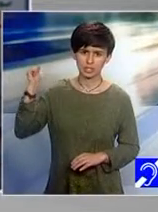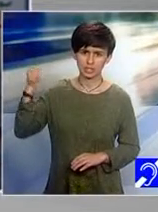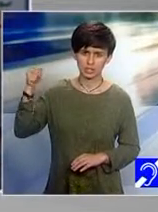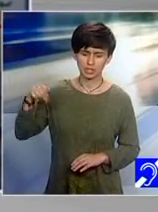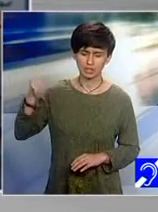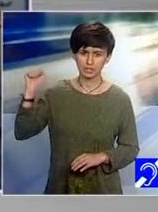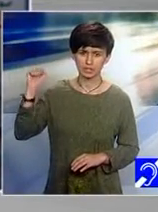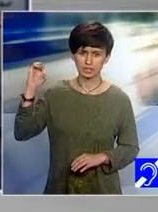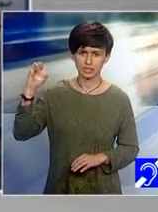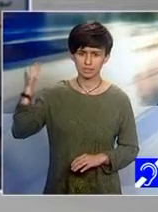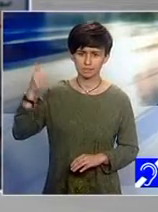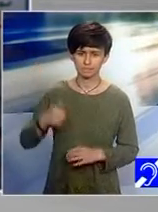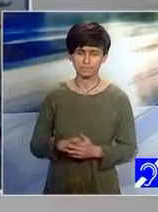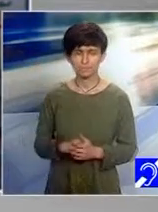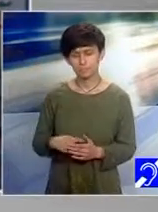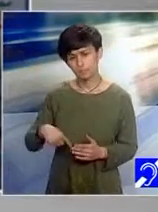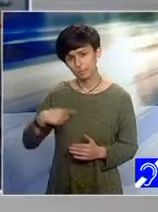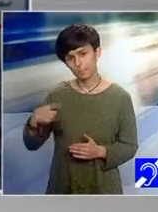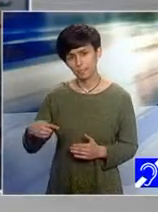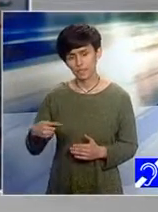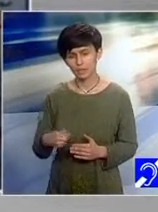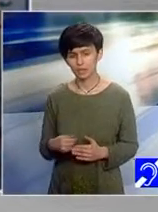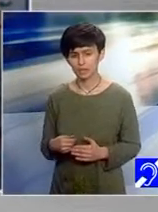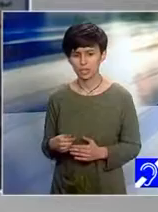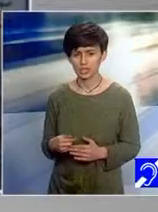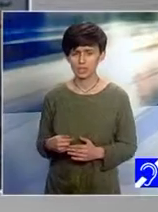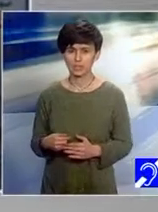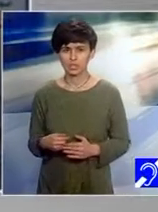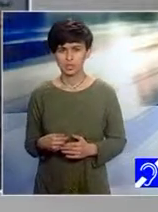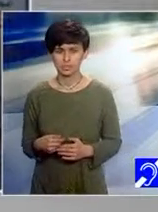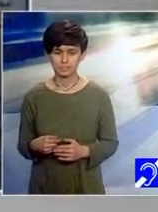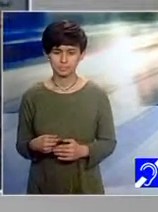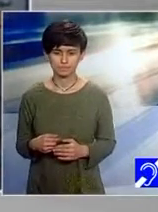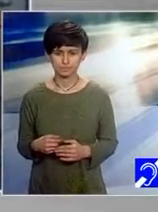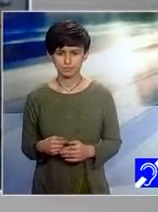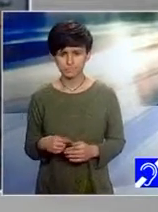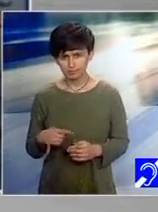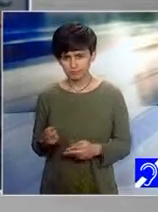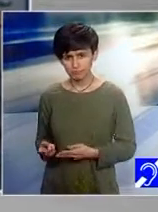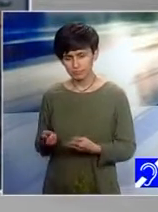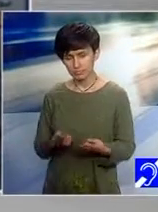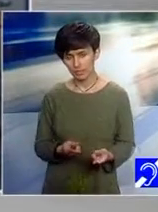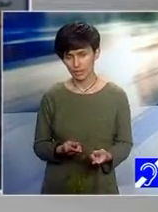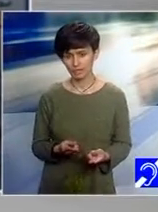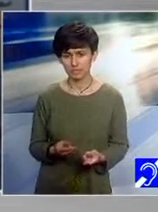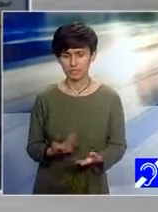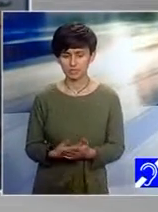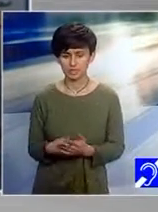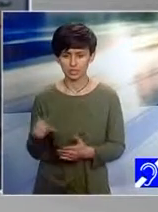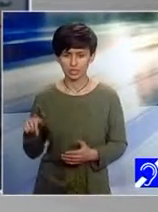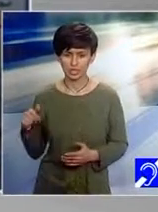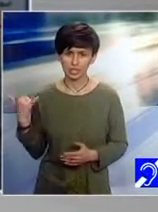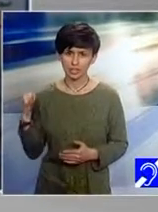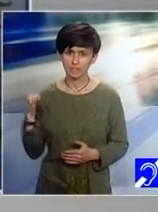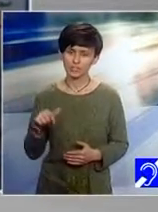pro-etnica la Sighișoara, și între timp avem invitați, în sensul că ei vin aici și